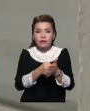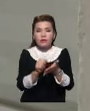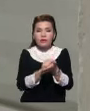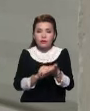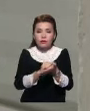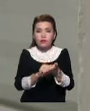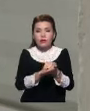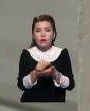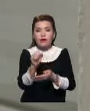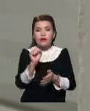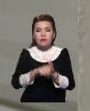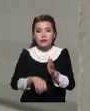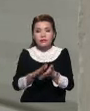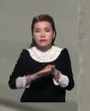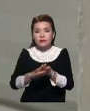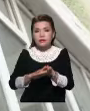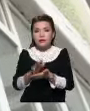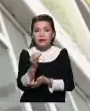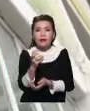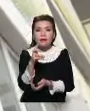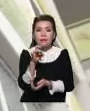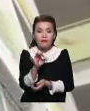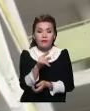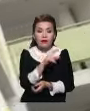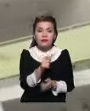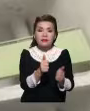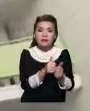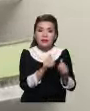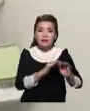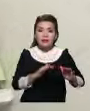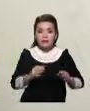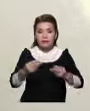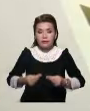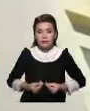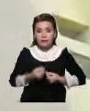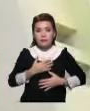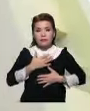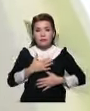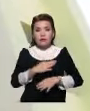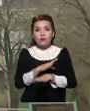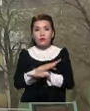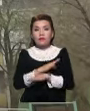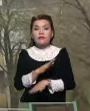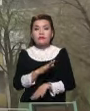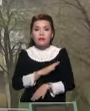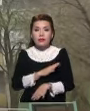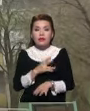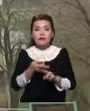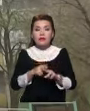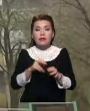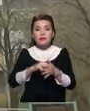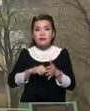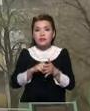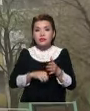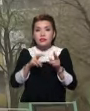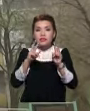квартире. Полицейские расследуют дело по статье 304 Уголовного кодекса «Нарушение санитарных правил, повлекшее смерть двух и более лиц».